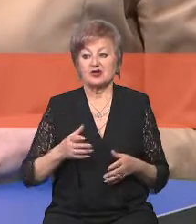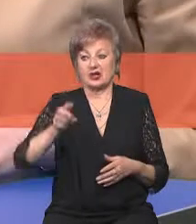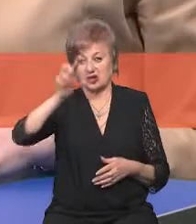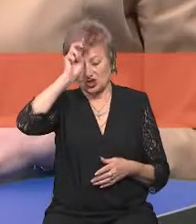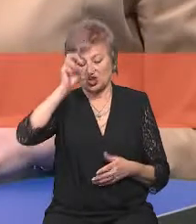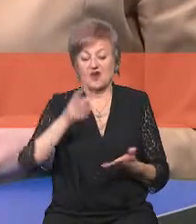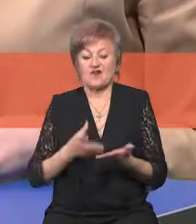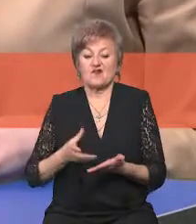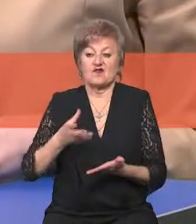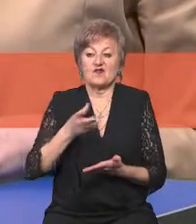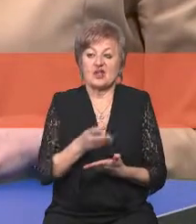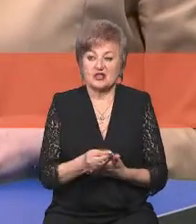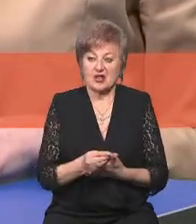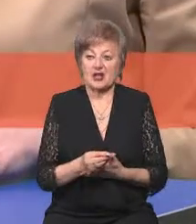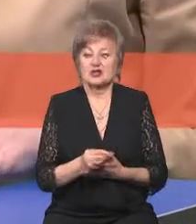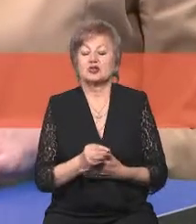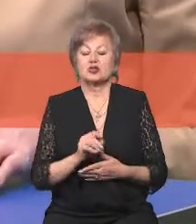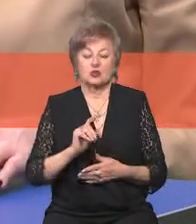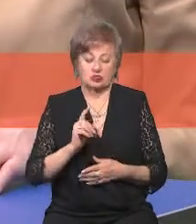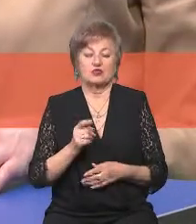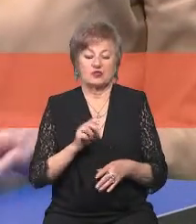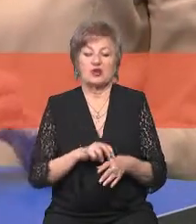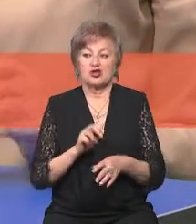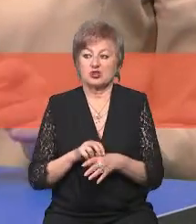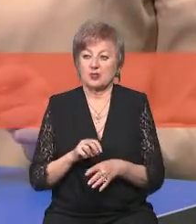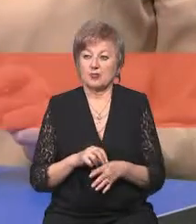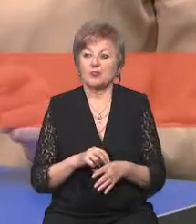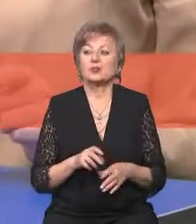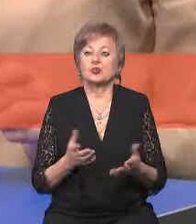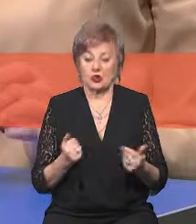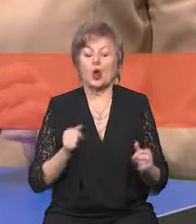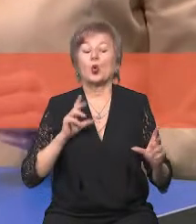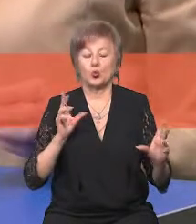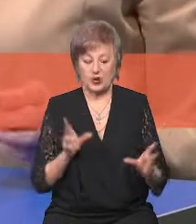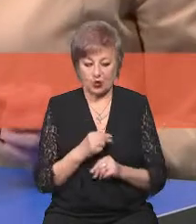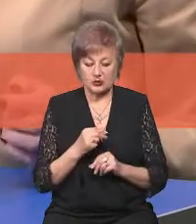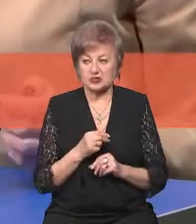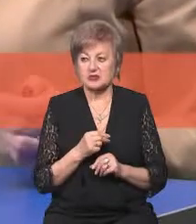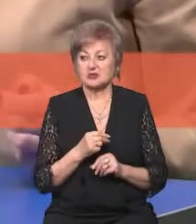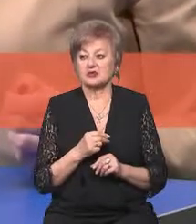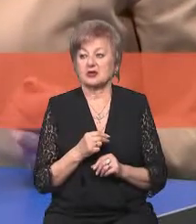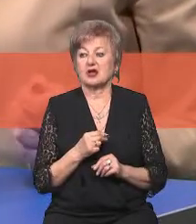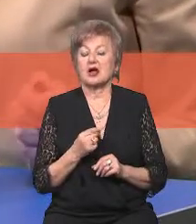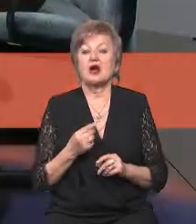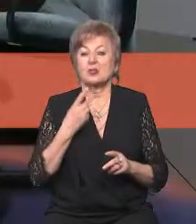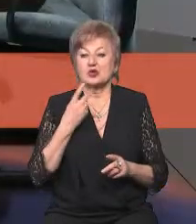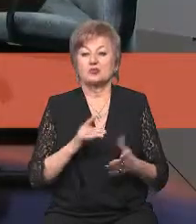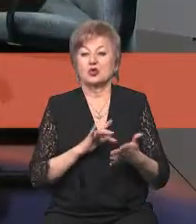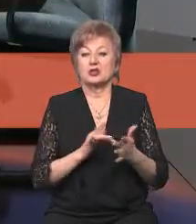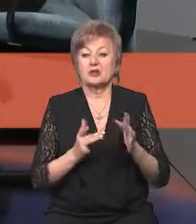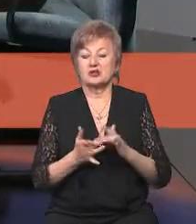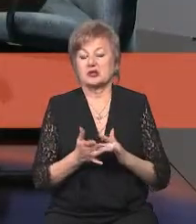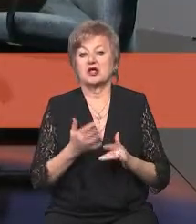держава фінансує послугу первинної медичної допомоги. До речі, ОТГ вдалося. До речі, на сайті Національної